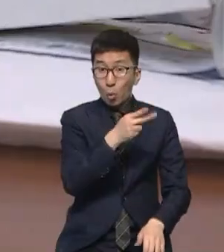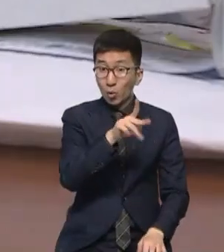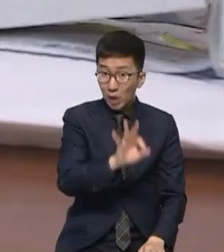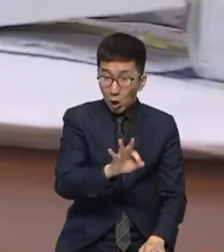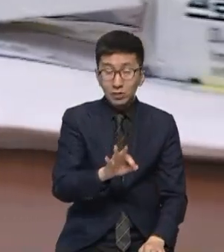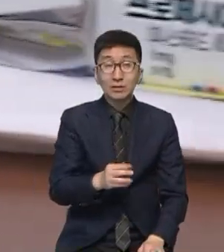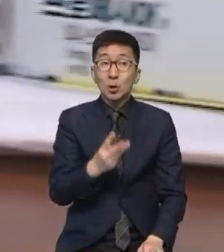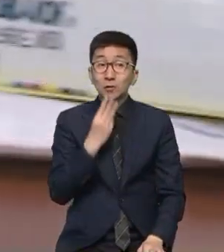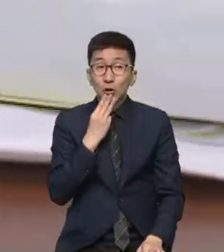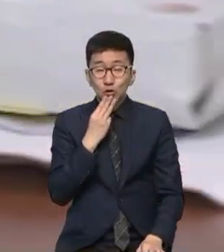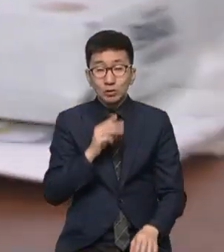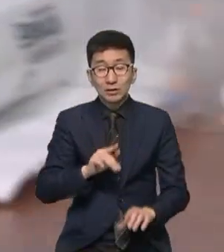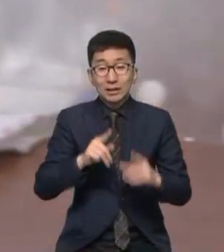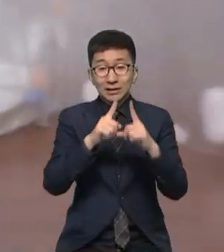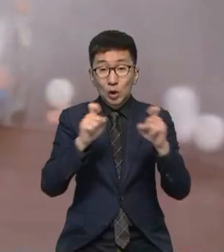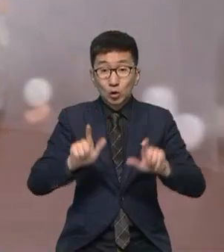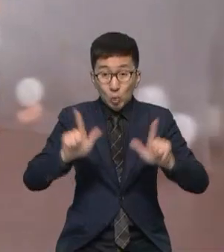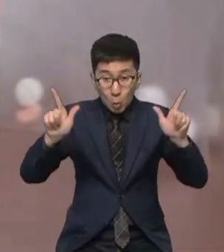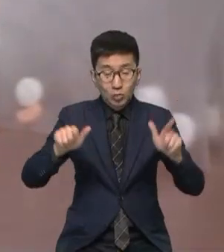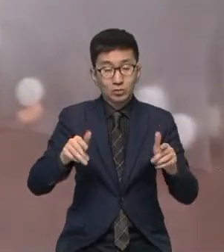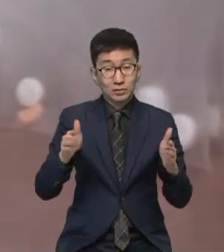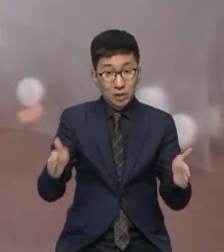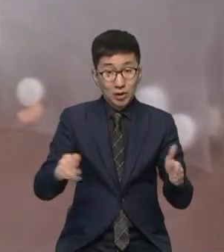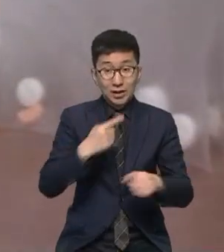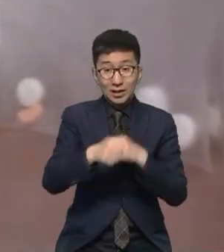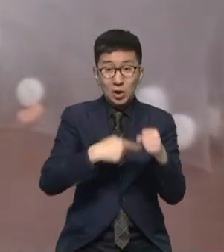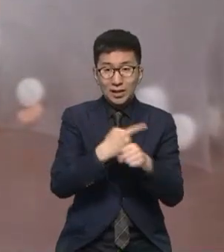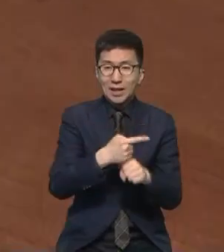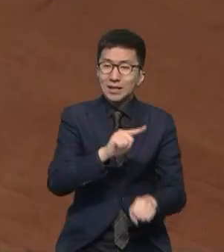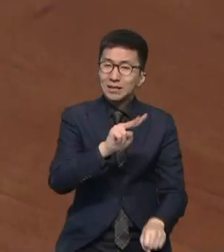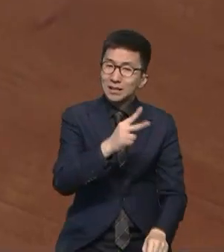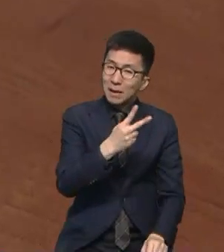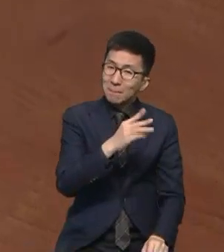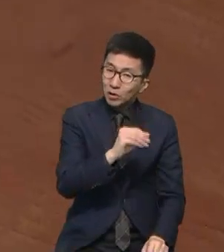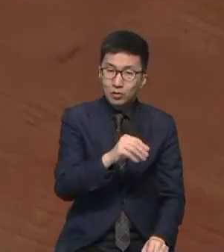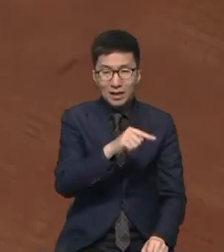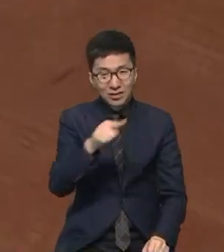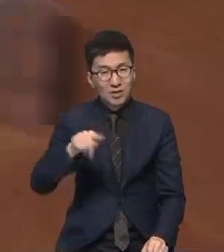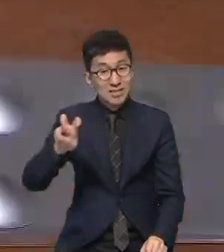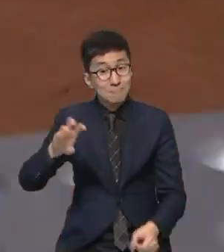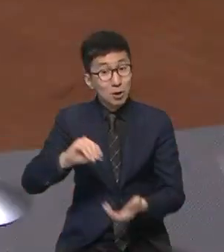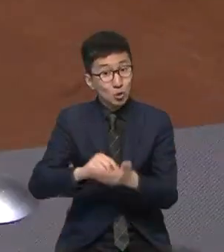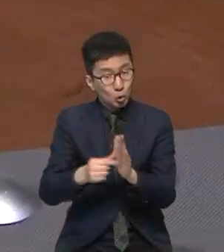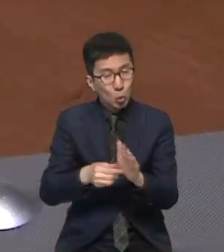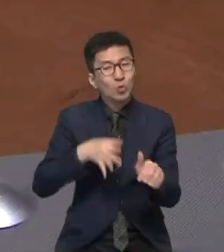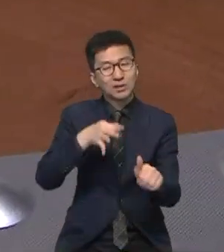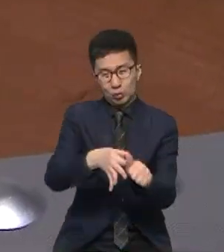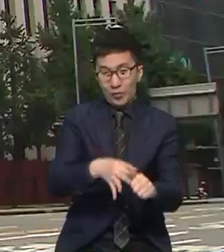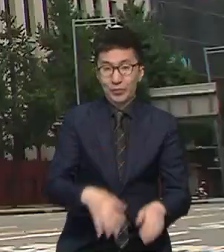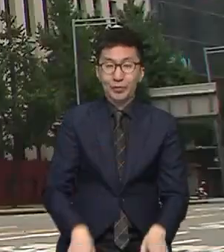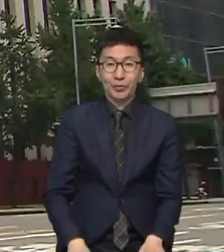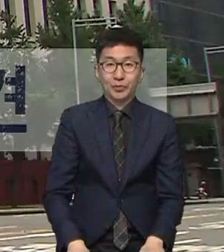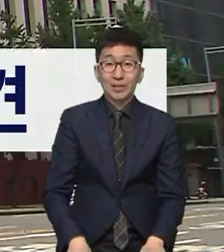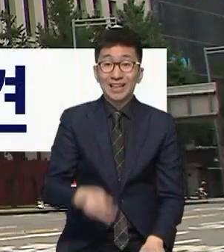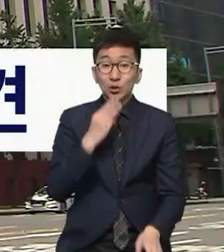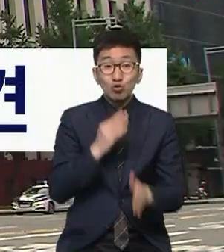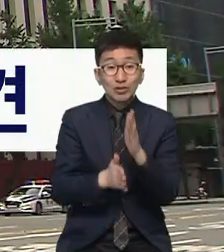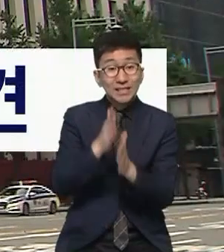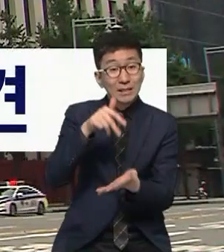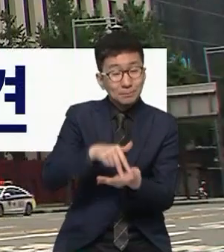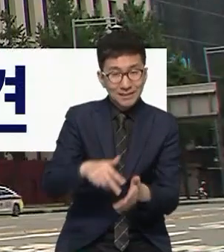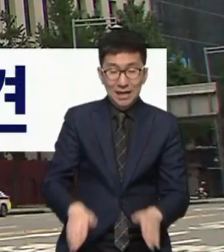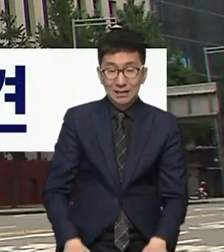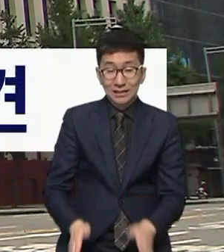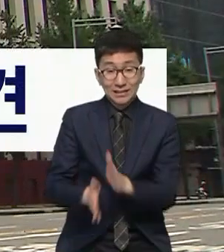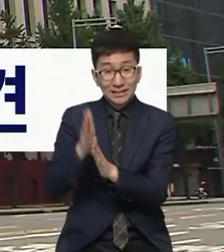성동구는 각각 연간 최대 200만 원과 20만 원 한도에서 먹는 약값 지원에 나섰습니다. 서울시 차원에선